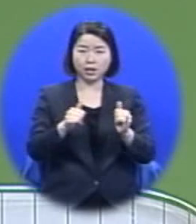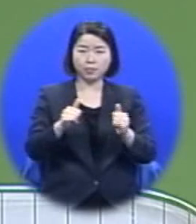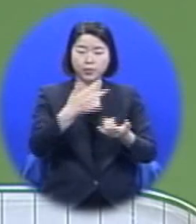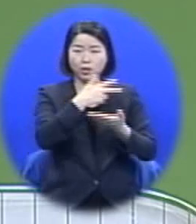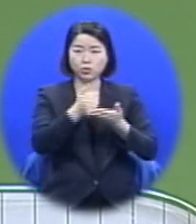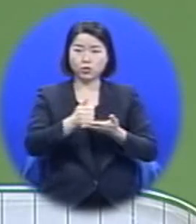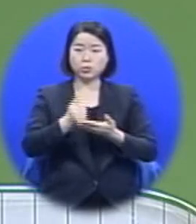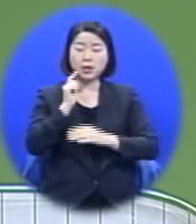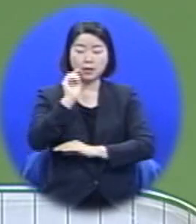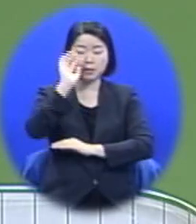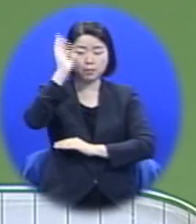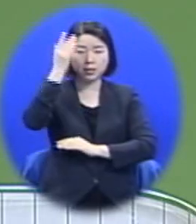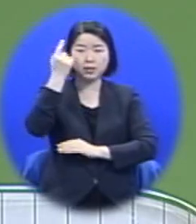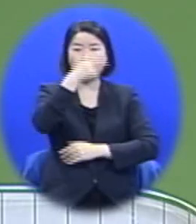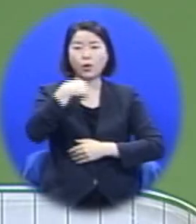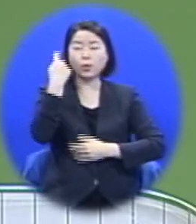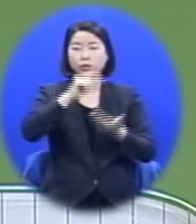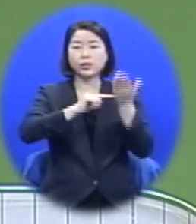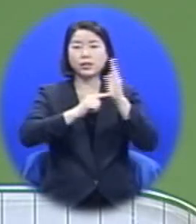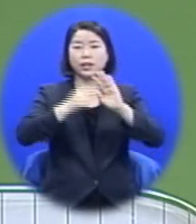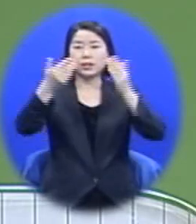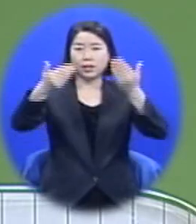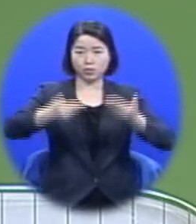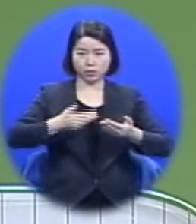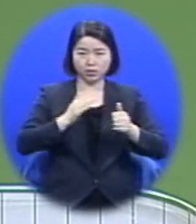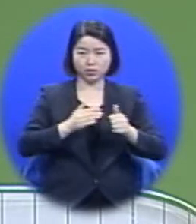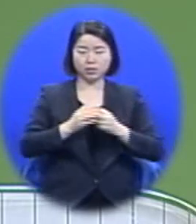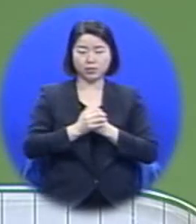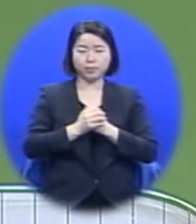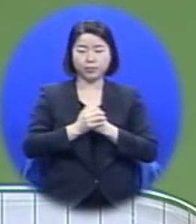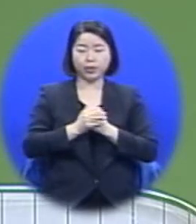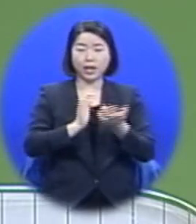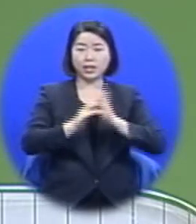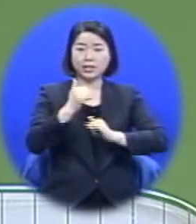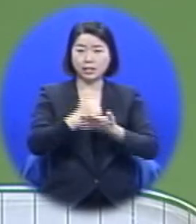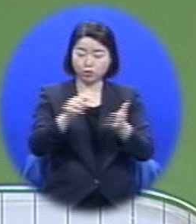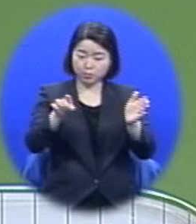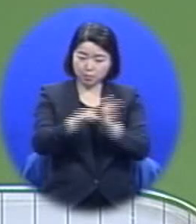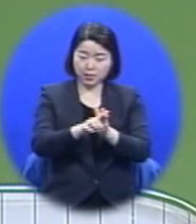나타내 보여 주셔서 예수를 믿는다면